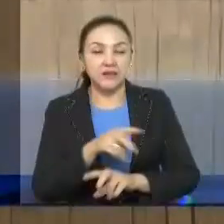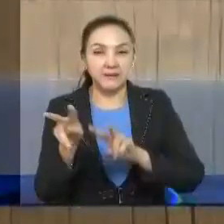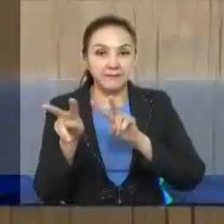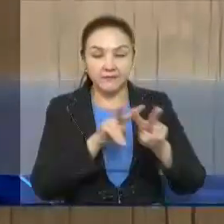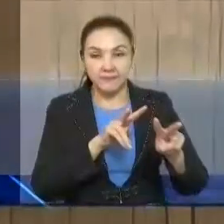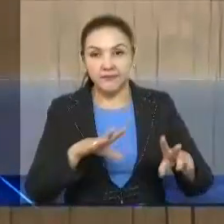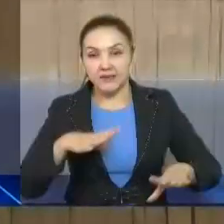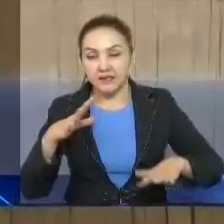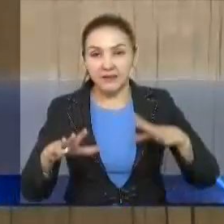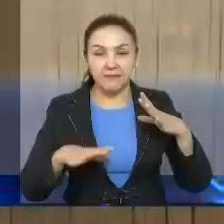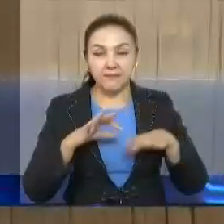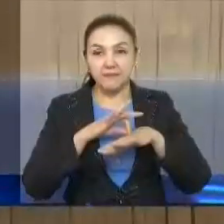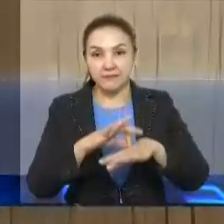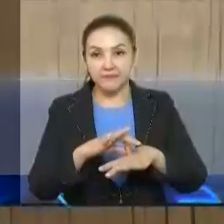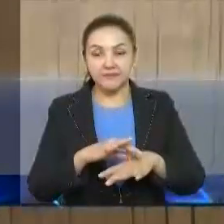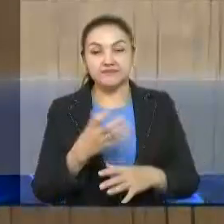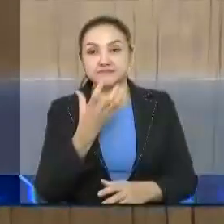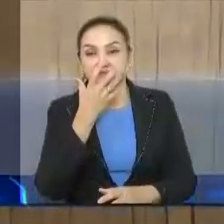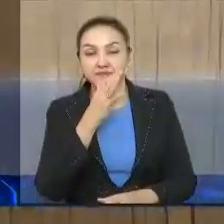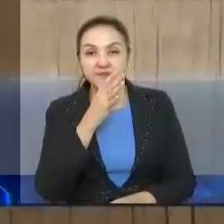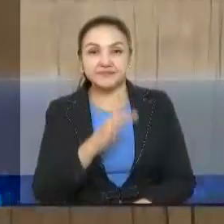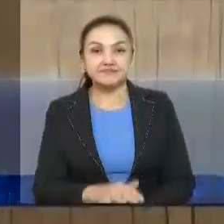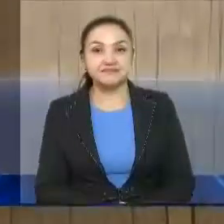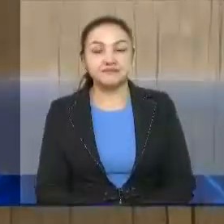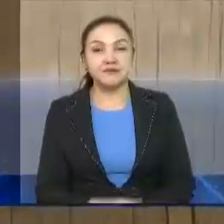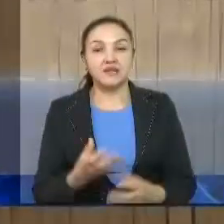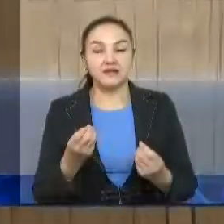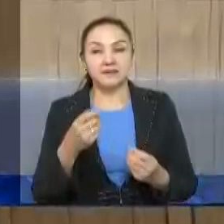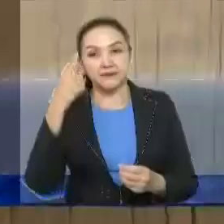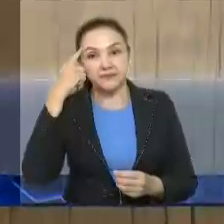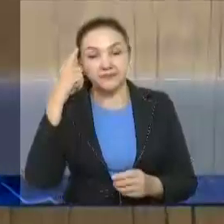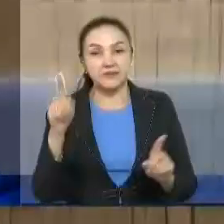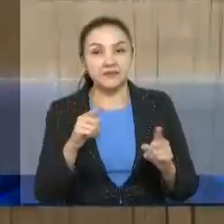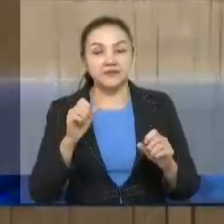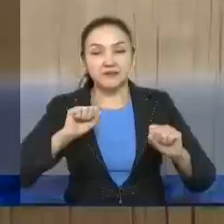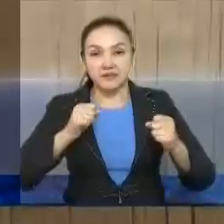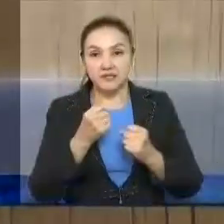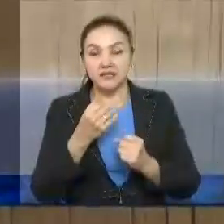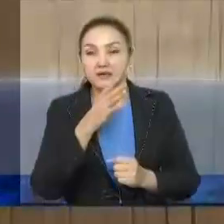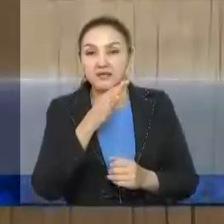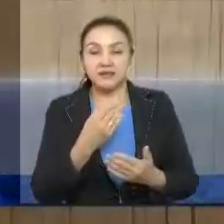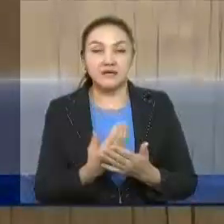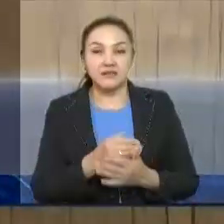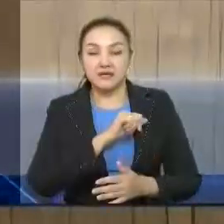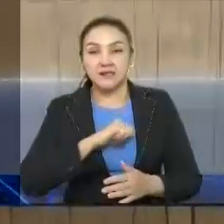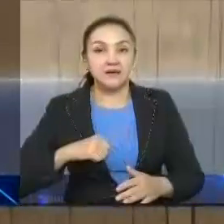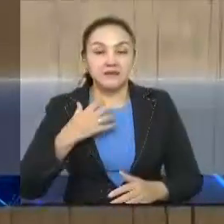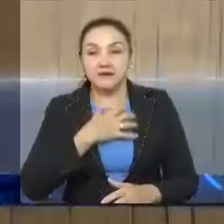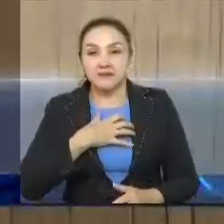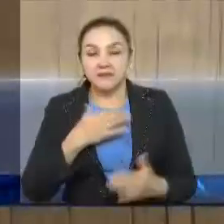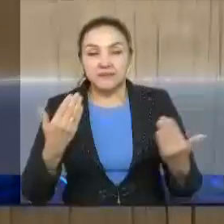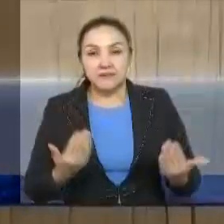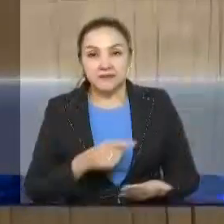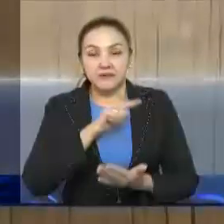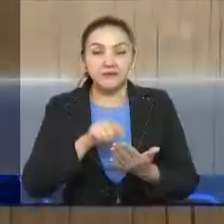за подготовкой и прохождением отопительного периода. Еще раз напоминаю, что зимний отопительный сезон – самый актуальный вопрос для